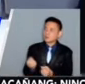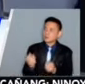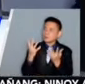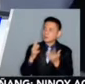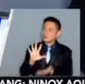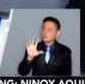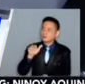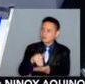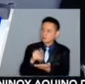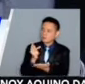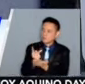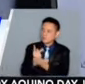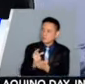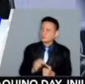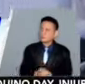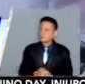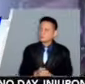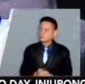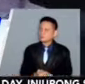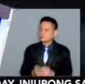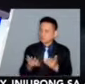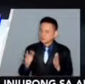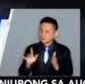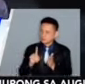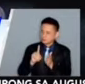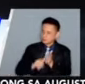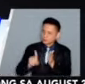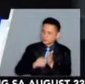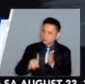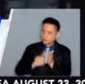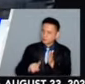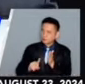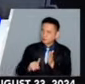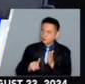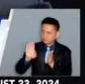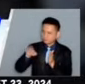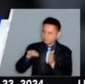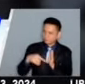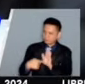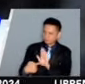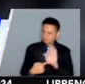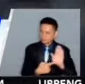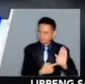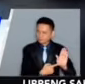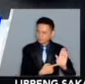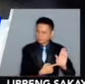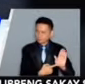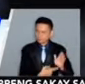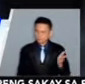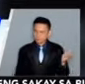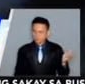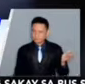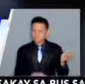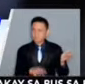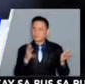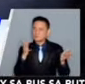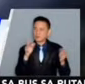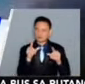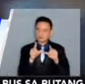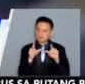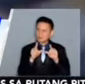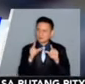natin na ito itong subject natin ay wala siyang lisensya to practice